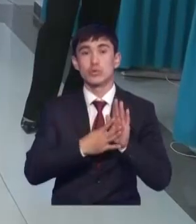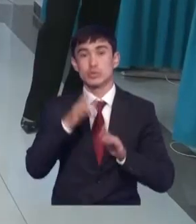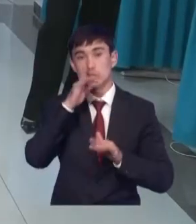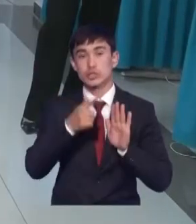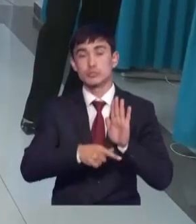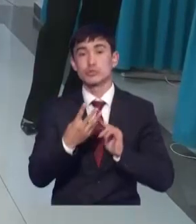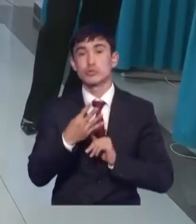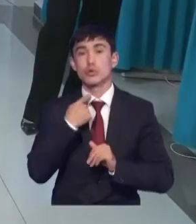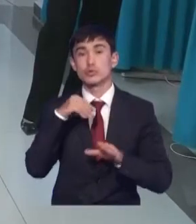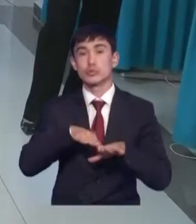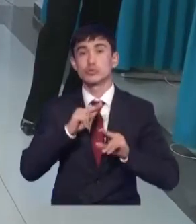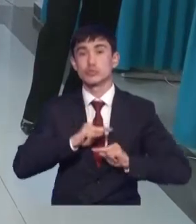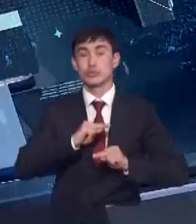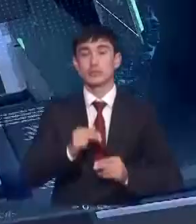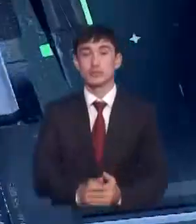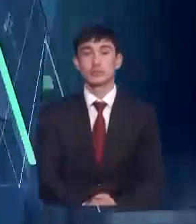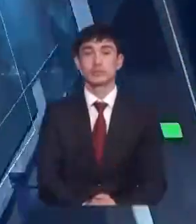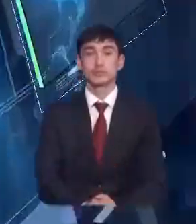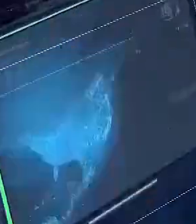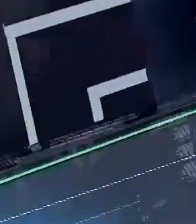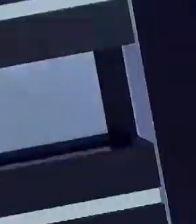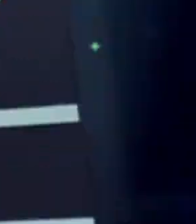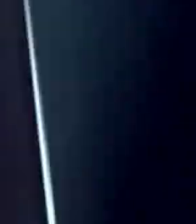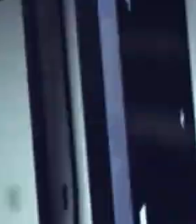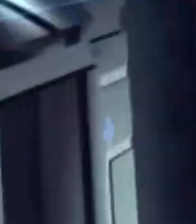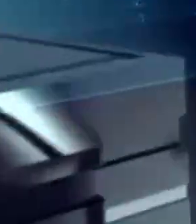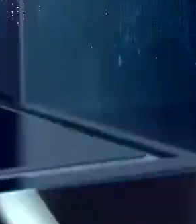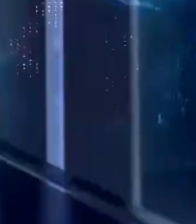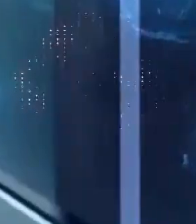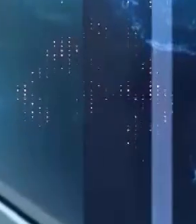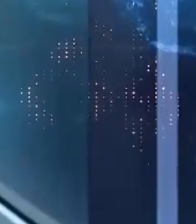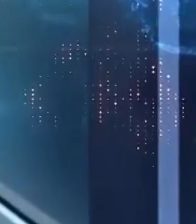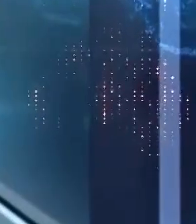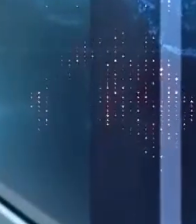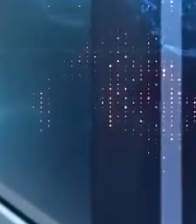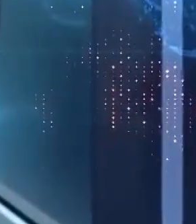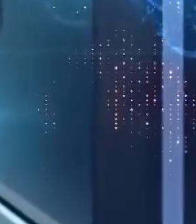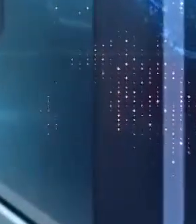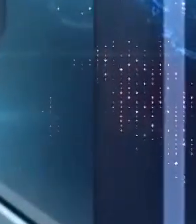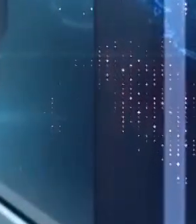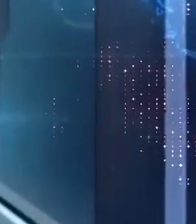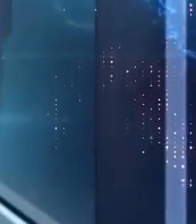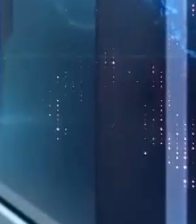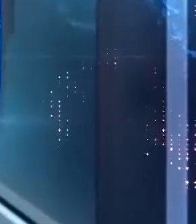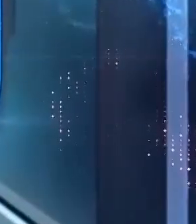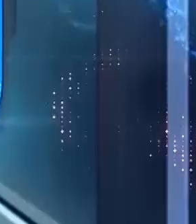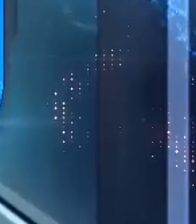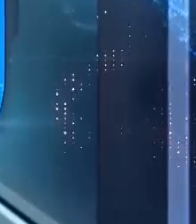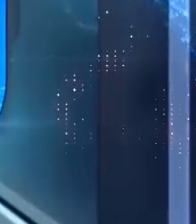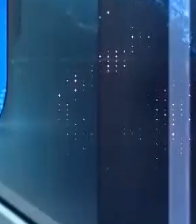74 дауыс беру орындары жұмыс жасап тұр. Камила Тынштай, Жайдарбек Нұрбек, Жетісу телерадио компаниясы, Қонаев.